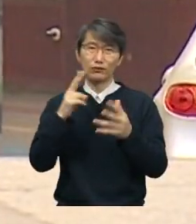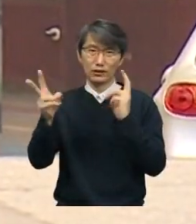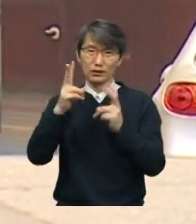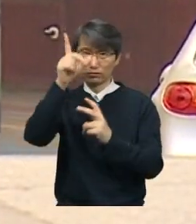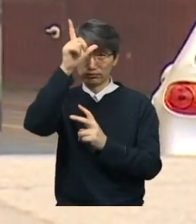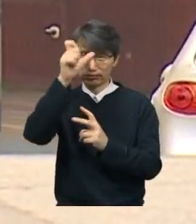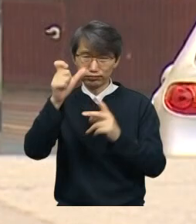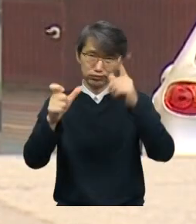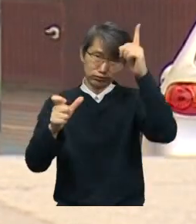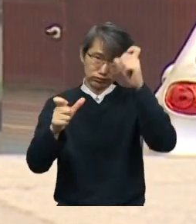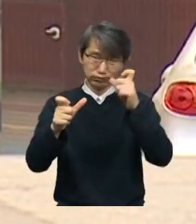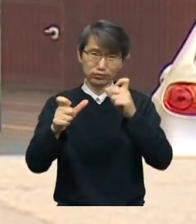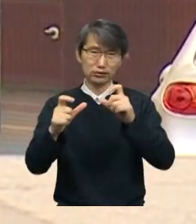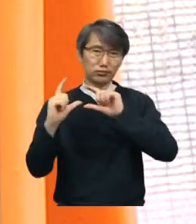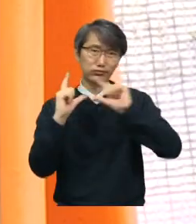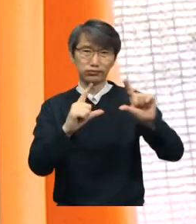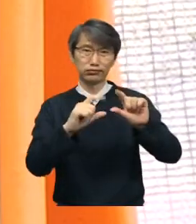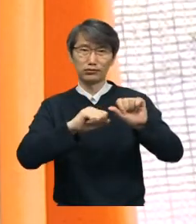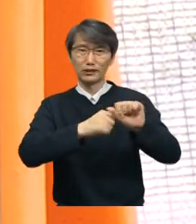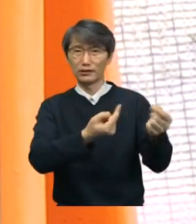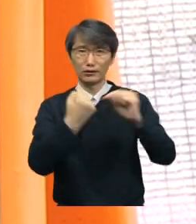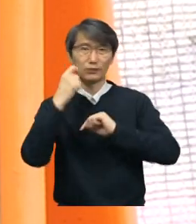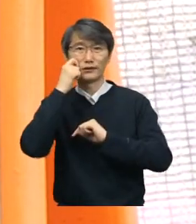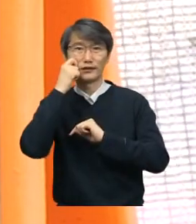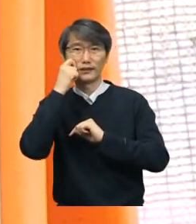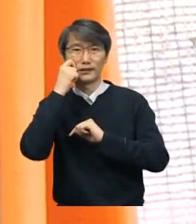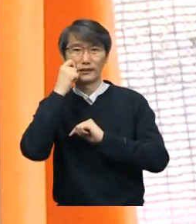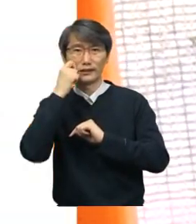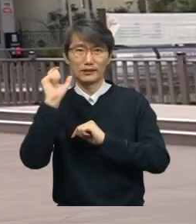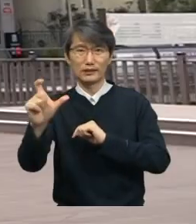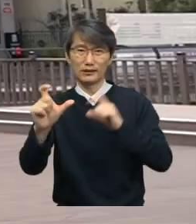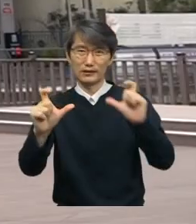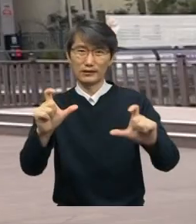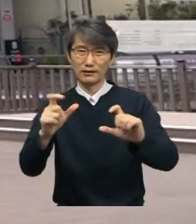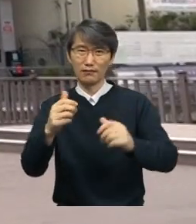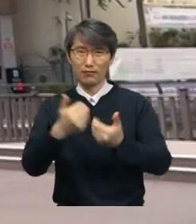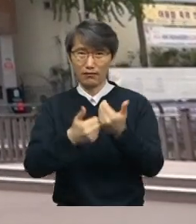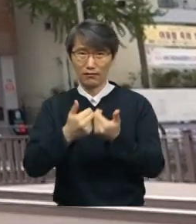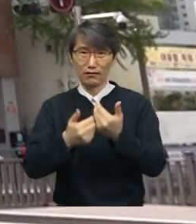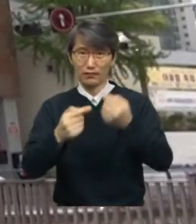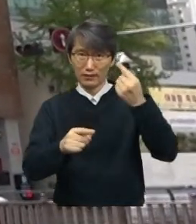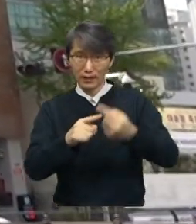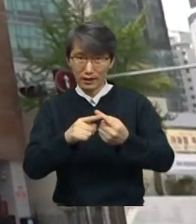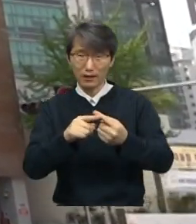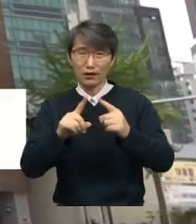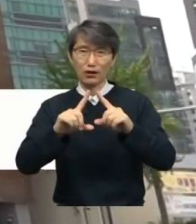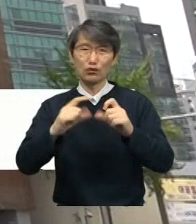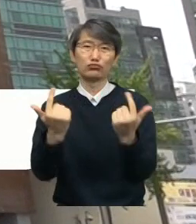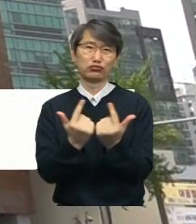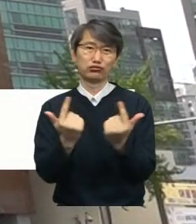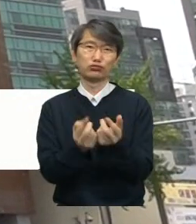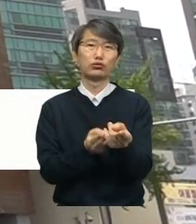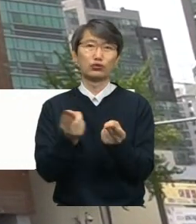조합원 입주 불가를 통보했습니다. 강대강 대치가 이어지자 성북구가 중재에 나섰습니다.